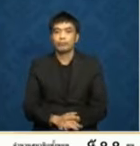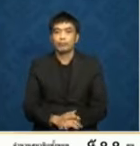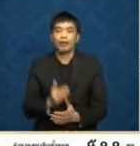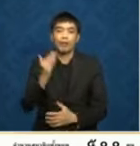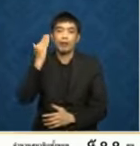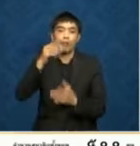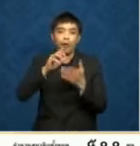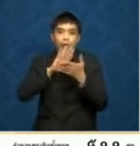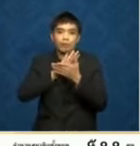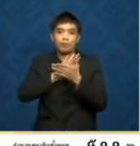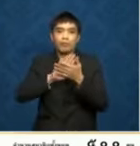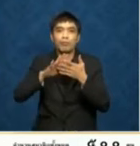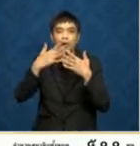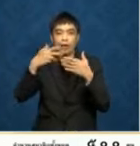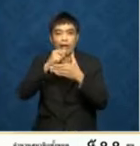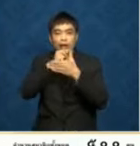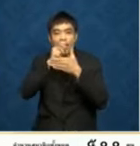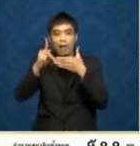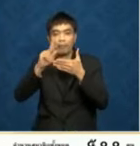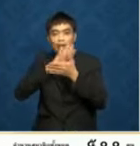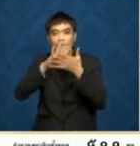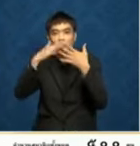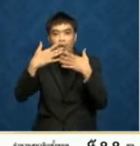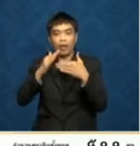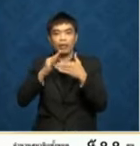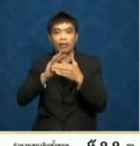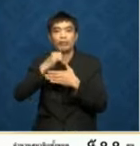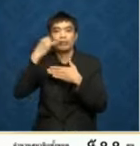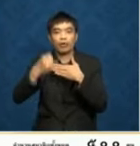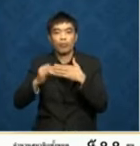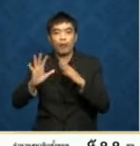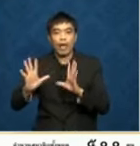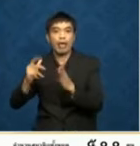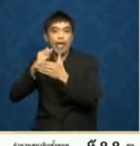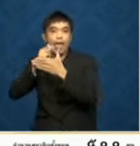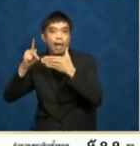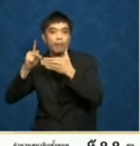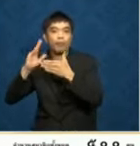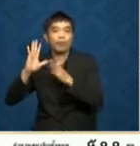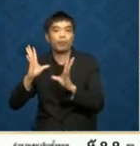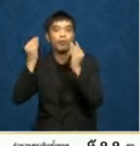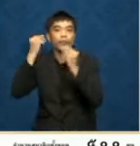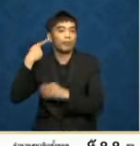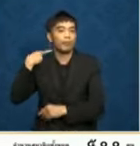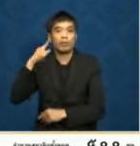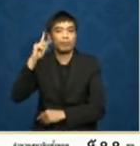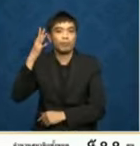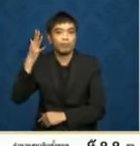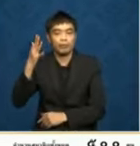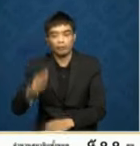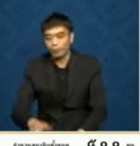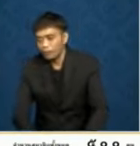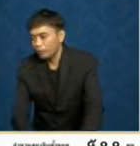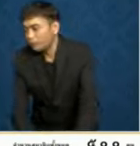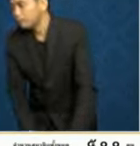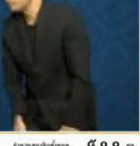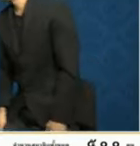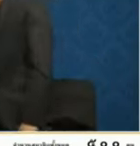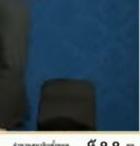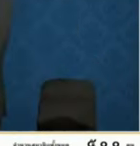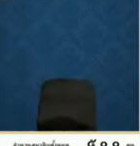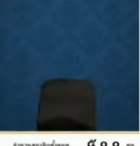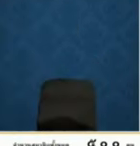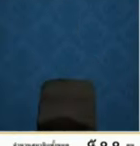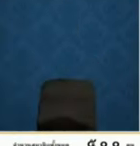้วก็ผ่านไปทิ้งไ้แ่สรากประรหกทังของรฐบล Digital Thai ครัมาถึงซีที่สามครั คอ Cloud ครั